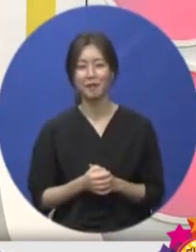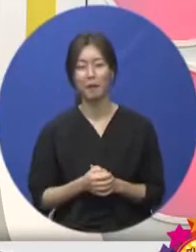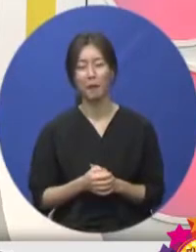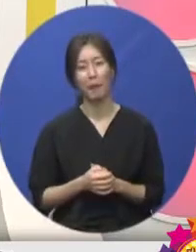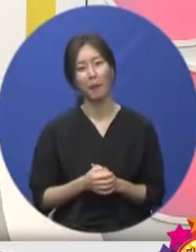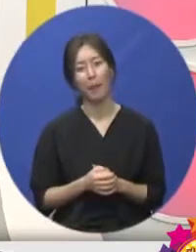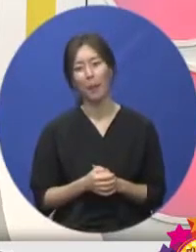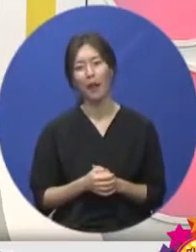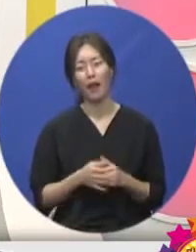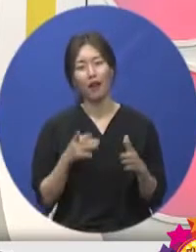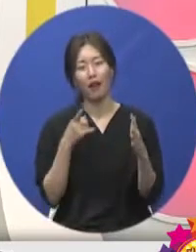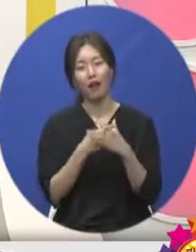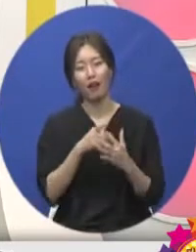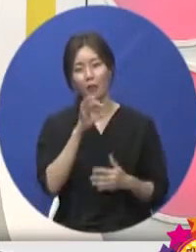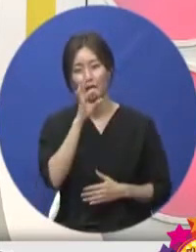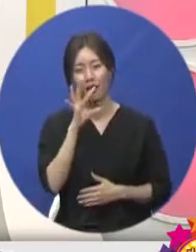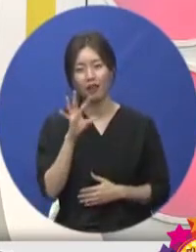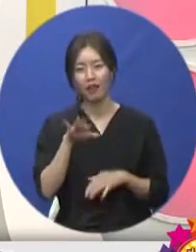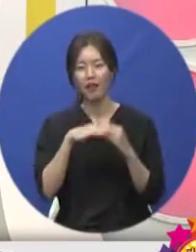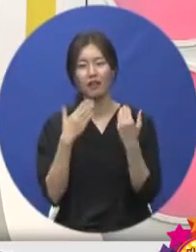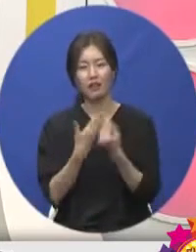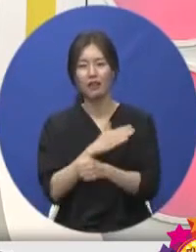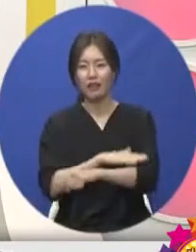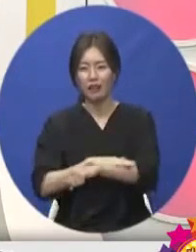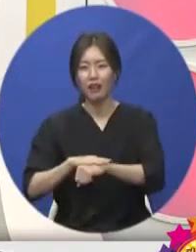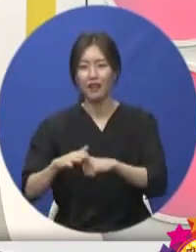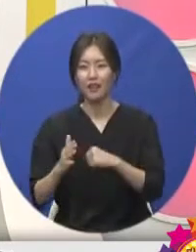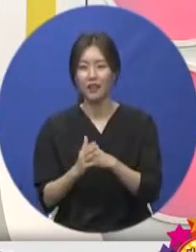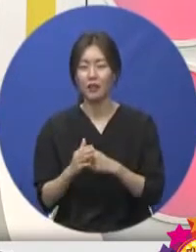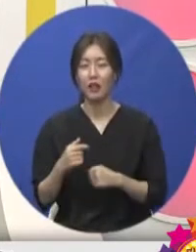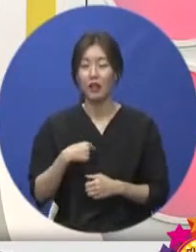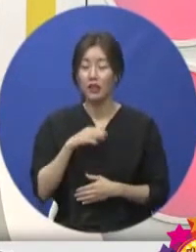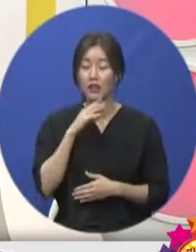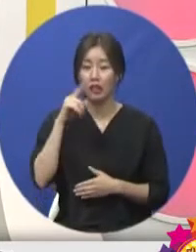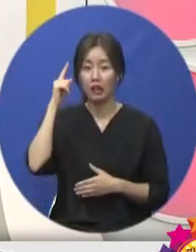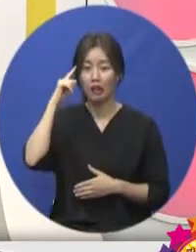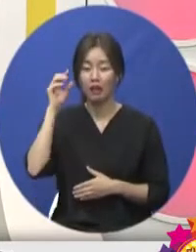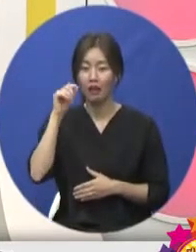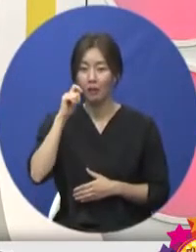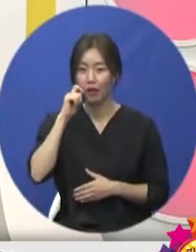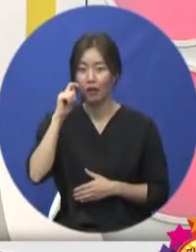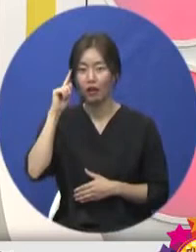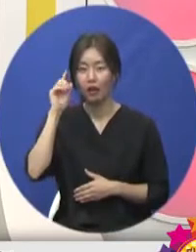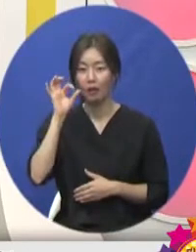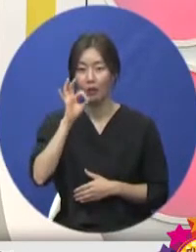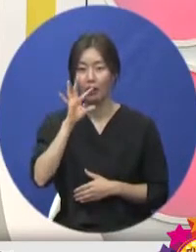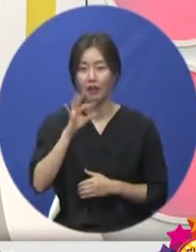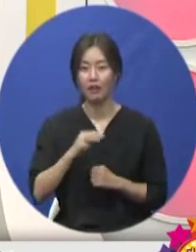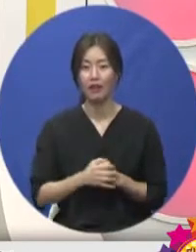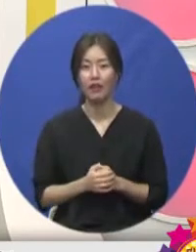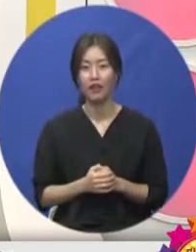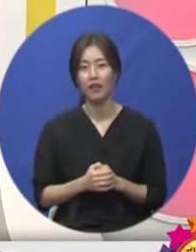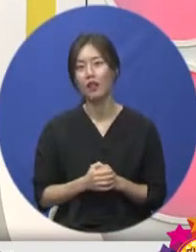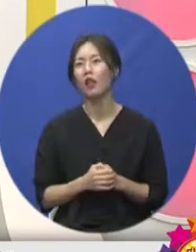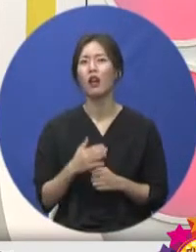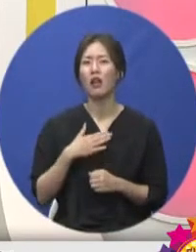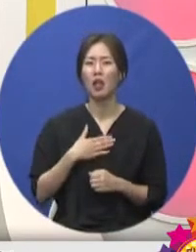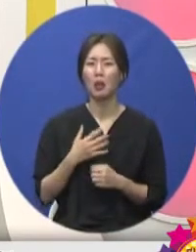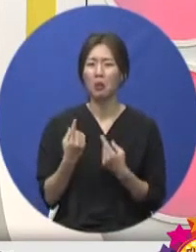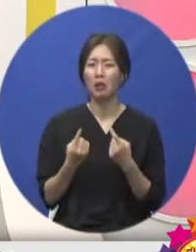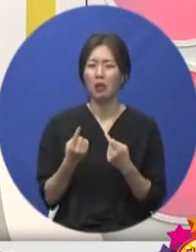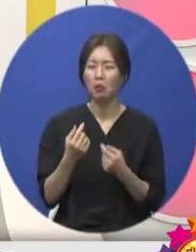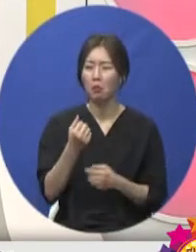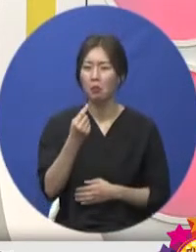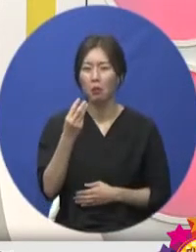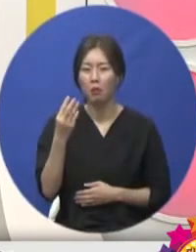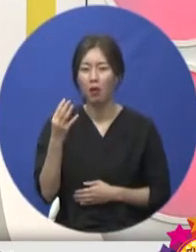우리도 우와. 외침을 할 수가 없어요. 다 잘하시기 때문에. 아, 전 진짜 생각도 안 했어요. 저 앞에도 막 네. 몇 분이, 한 세네